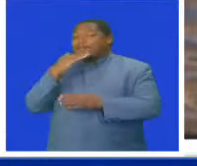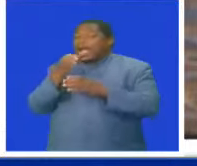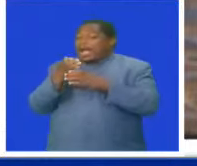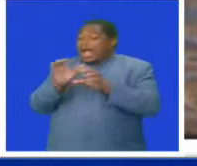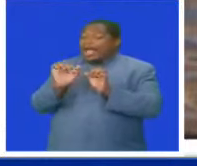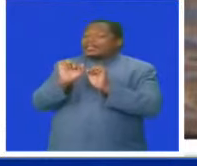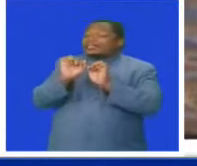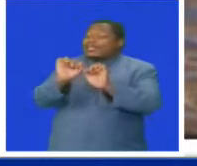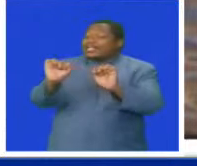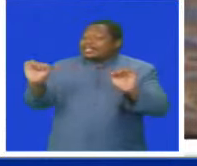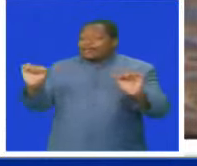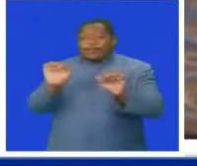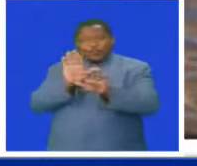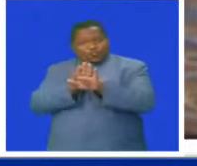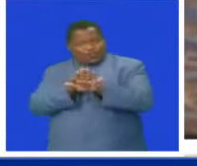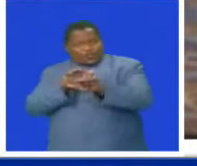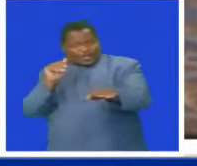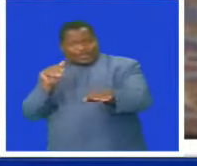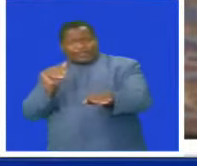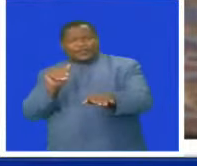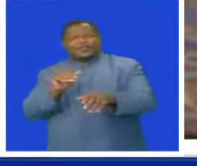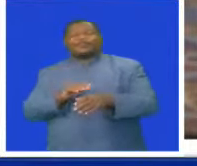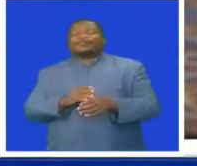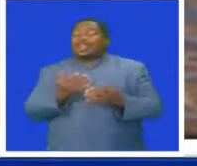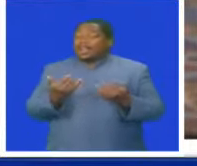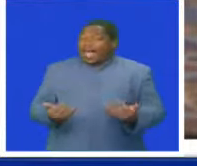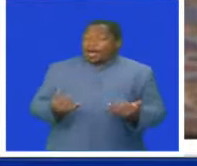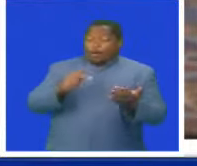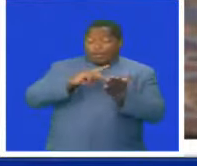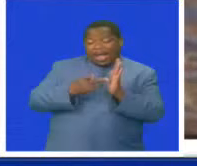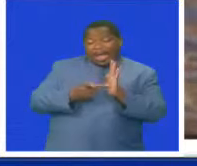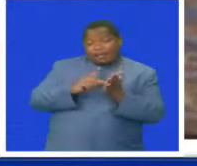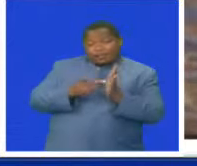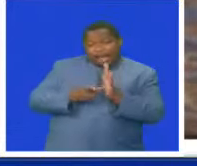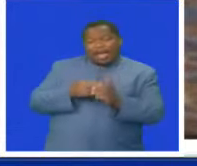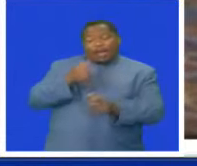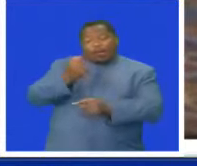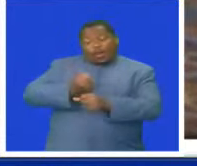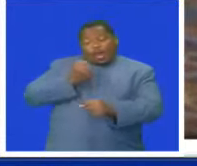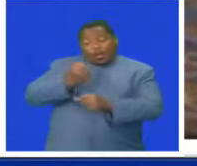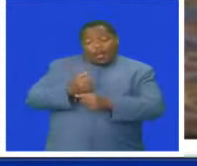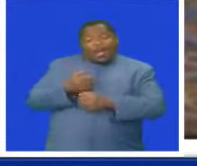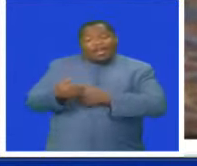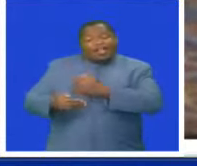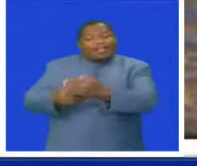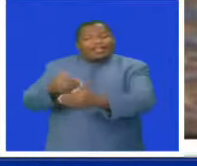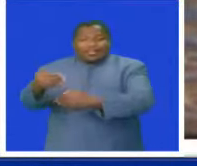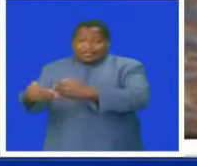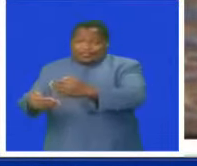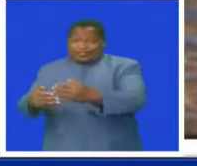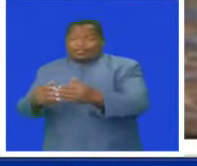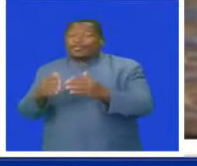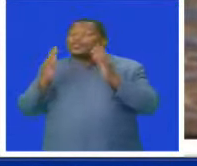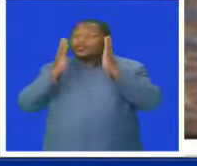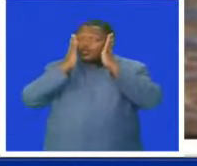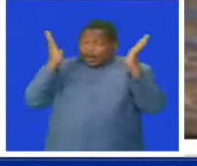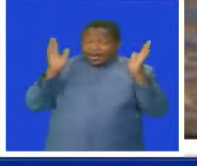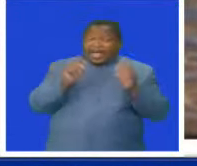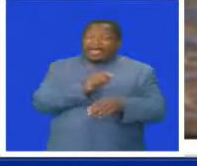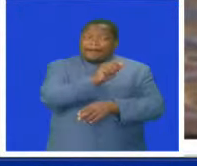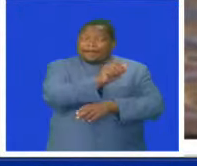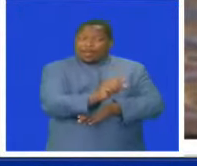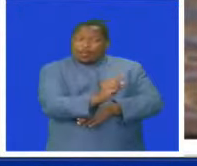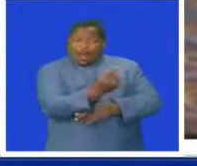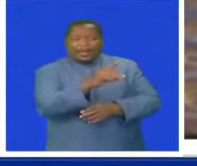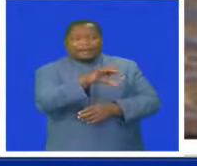stateless. Livela kangwane-ke selikwentile loko selimkhethile umuntu lotaba nguye